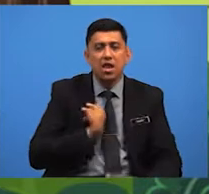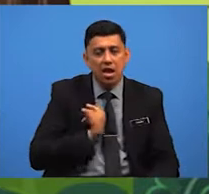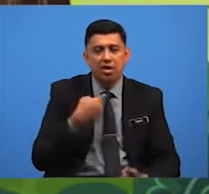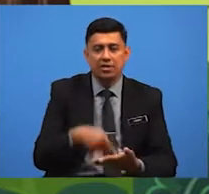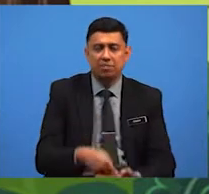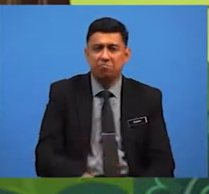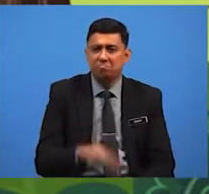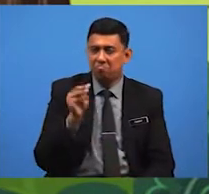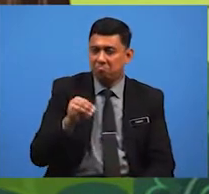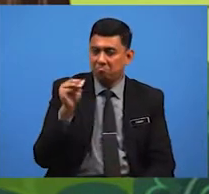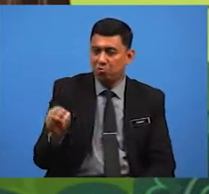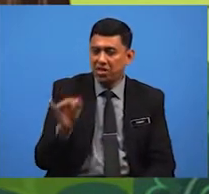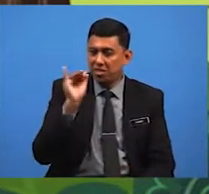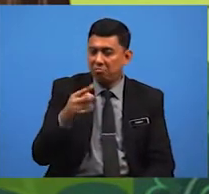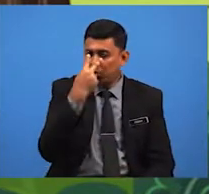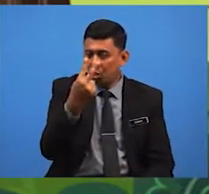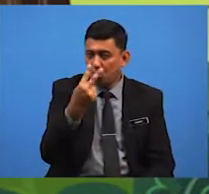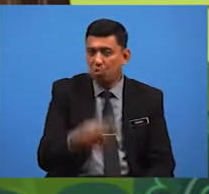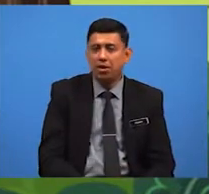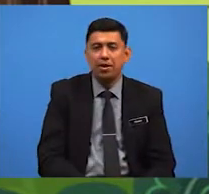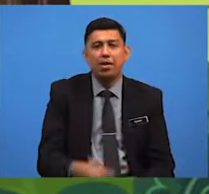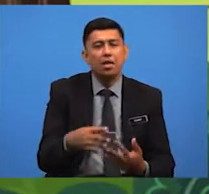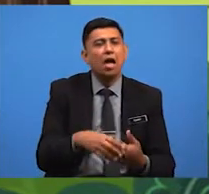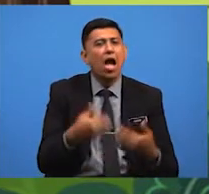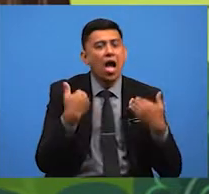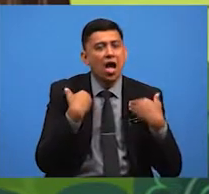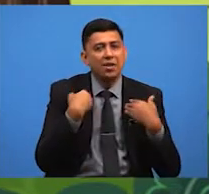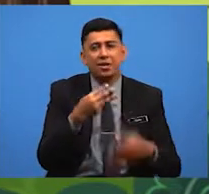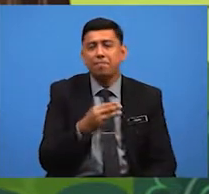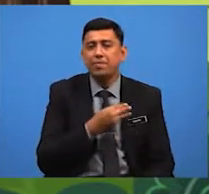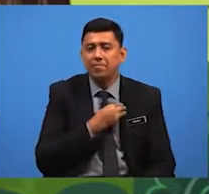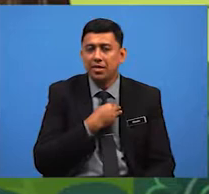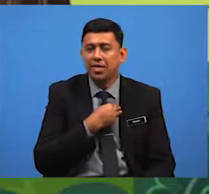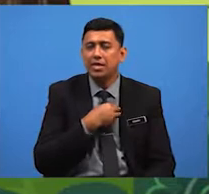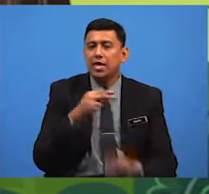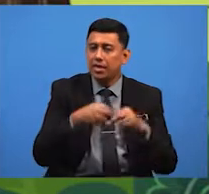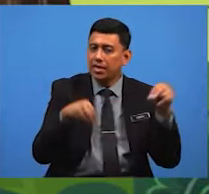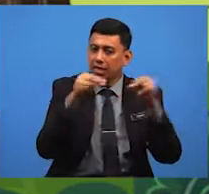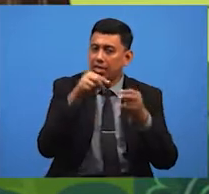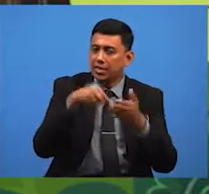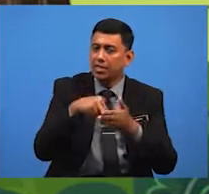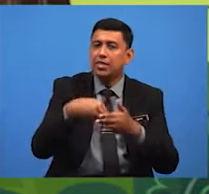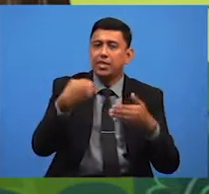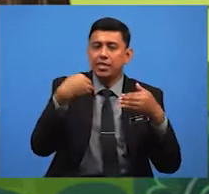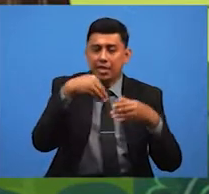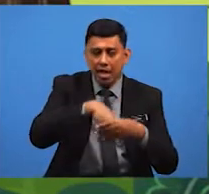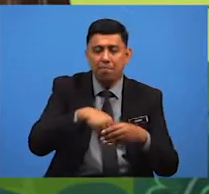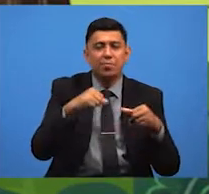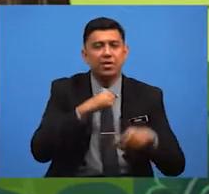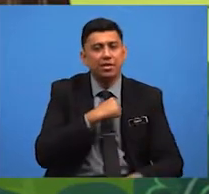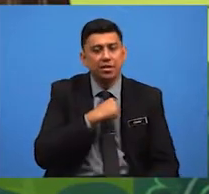pasti murid-murid yang menonton rancangan ini memiliki semua nilai ini dalam diri